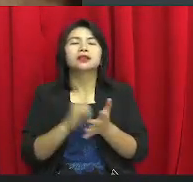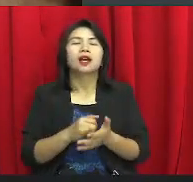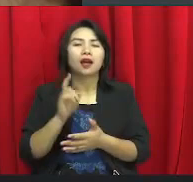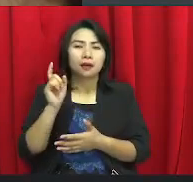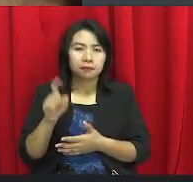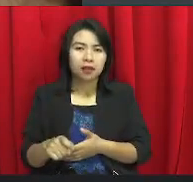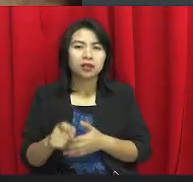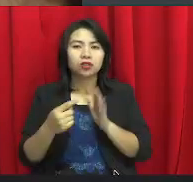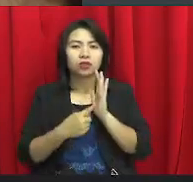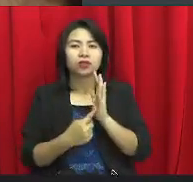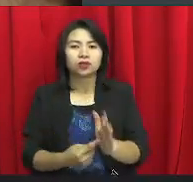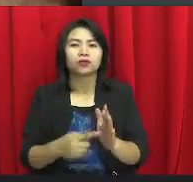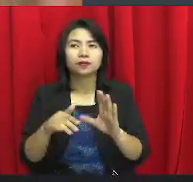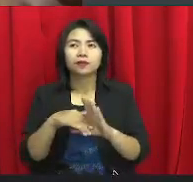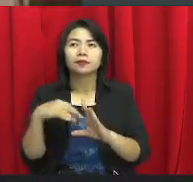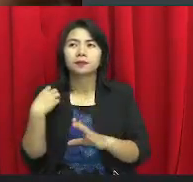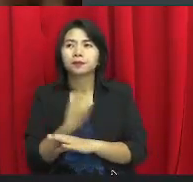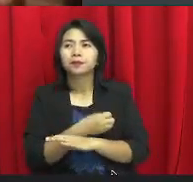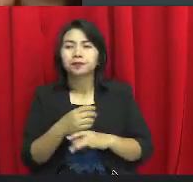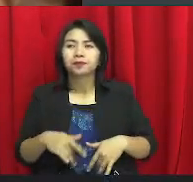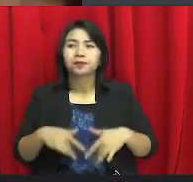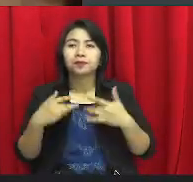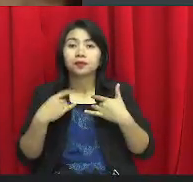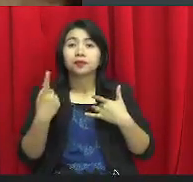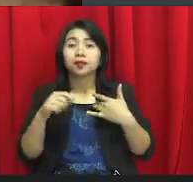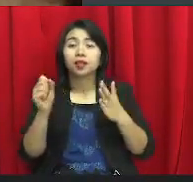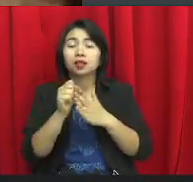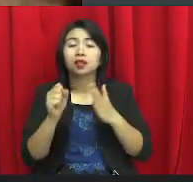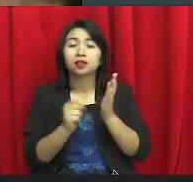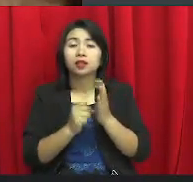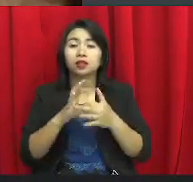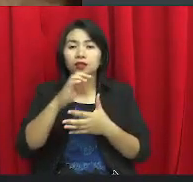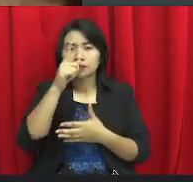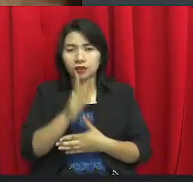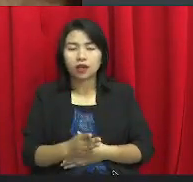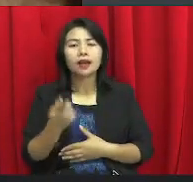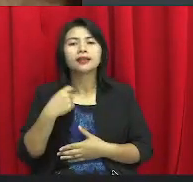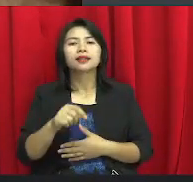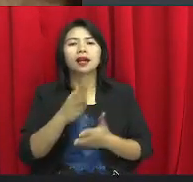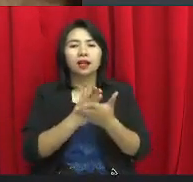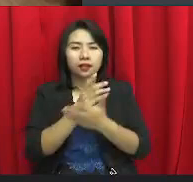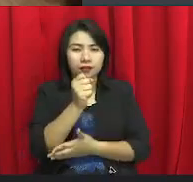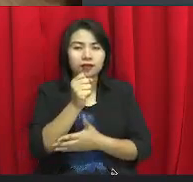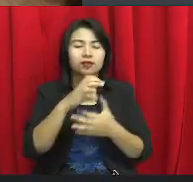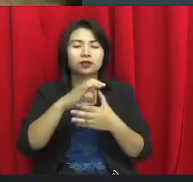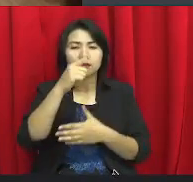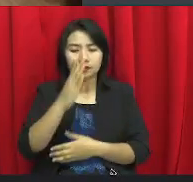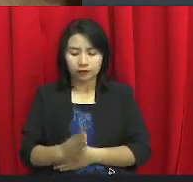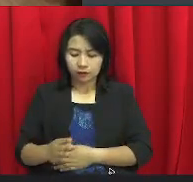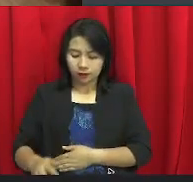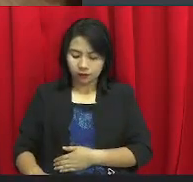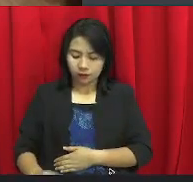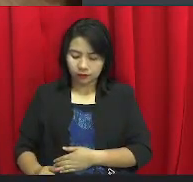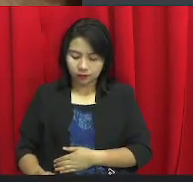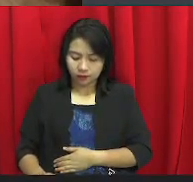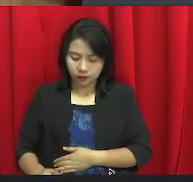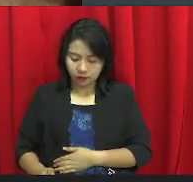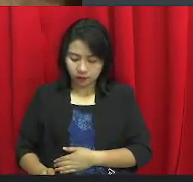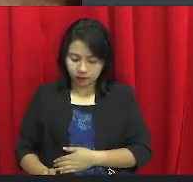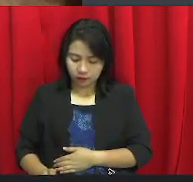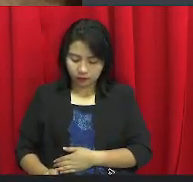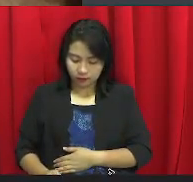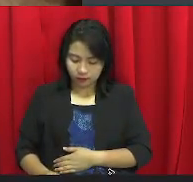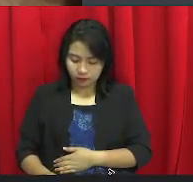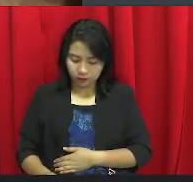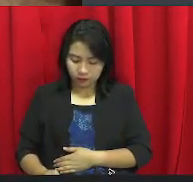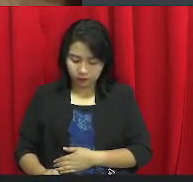po natin. No, yung standard ng Diyos, yung righteousness ng Panginoon. So kaya mga kapatid, no, mag-i-increase. No,